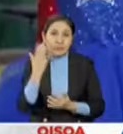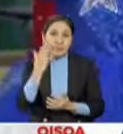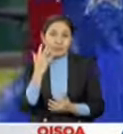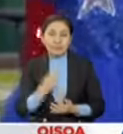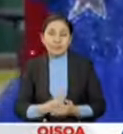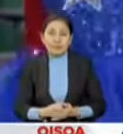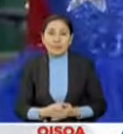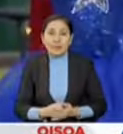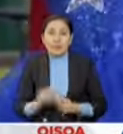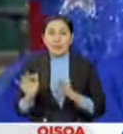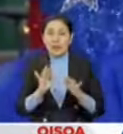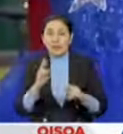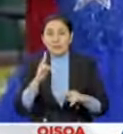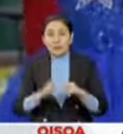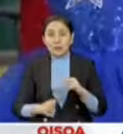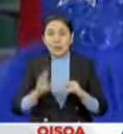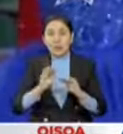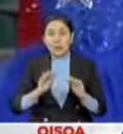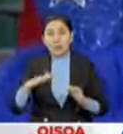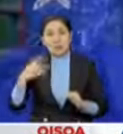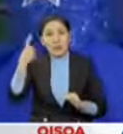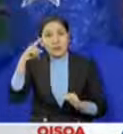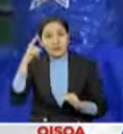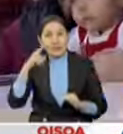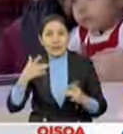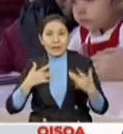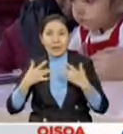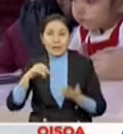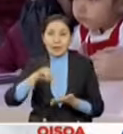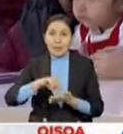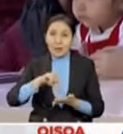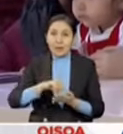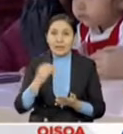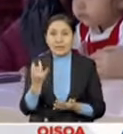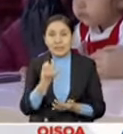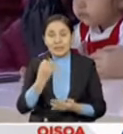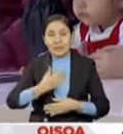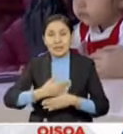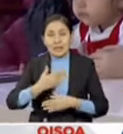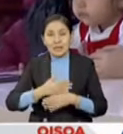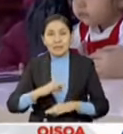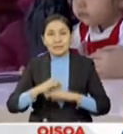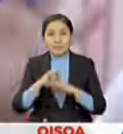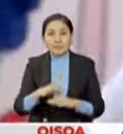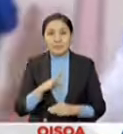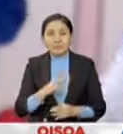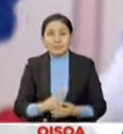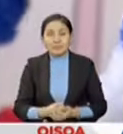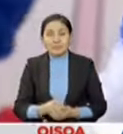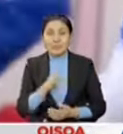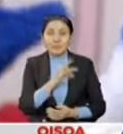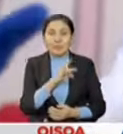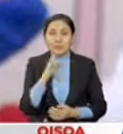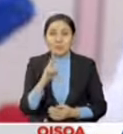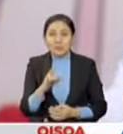niyatdamiz. Tadbir so'ngida bolajonlar tomonidan ertak qahramonlarining obrazlari yaratilgan qiziqarli sahna ko'rinishlari namoyish etildi. Rustam